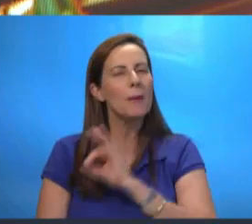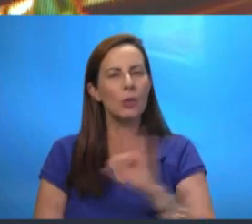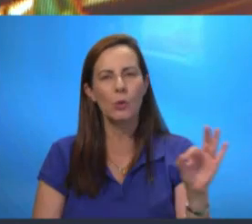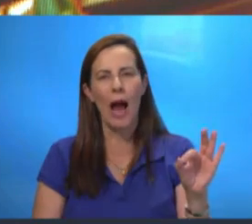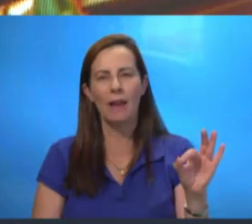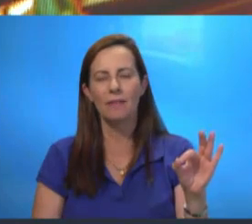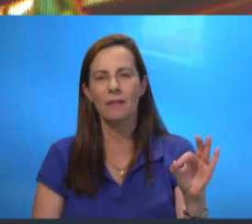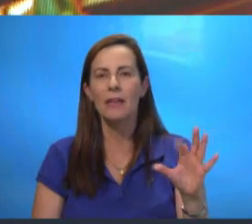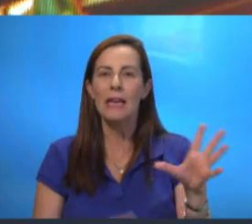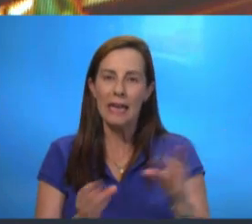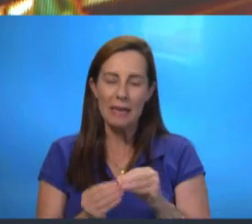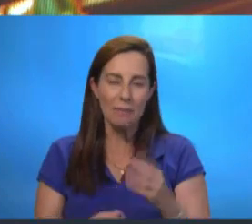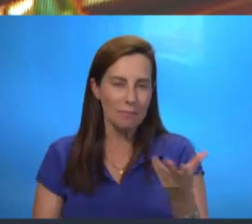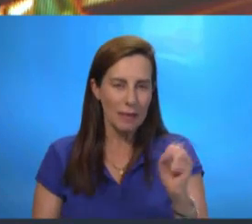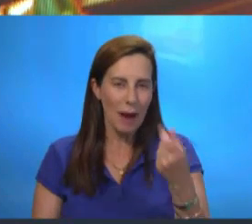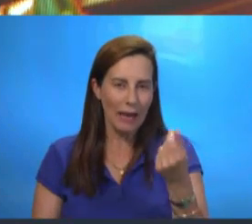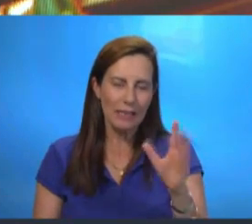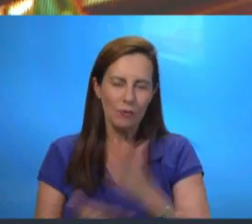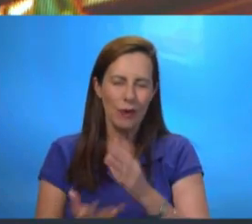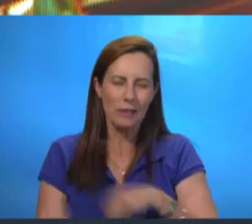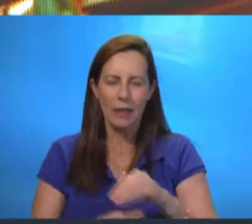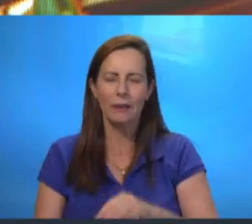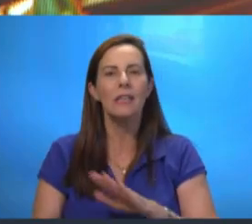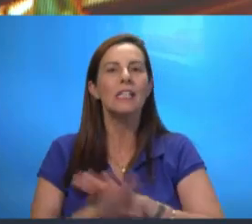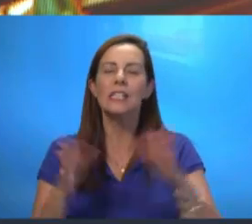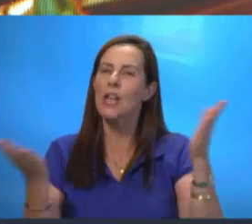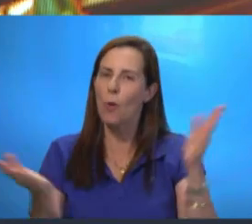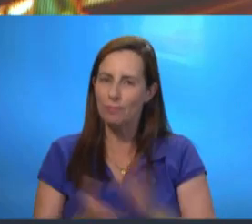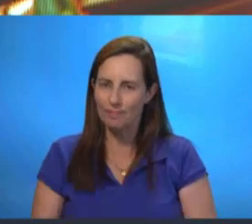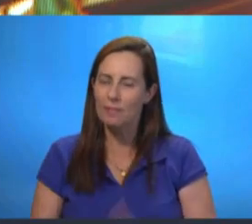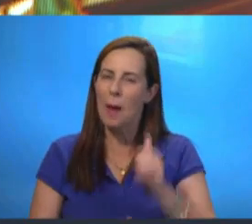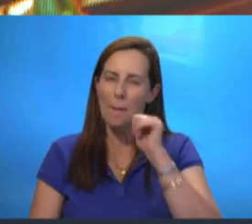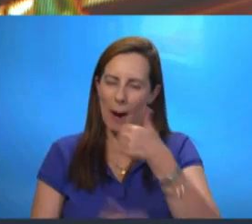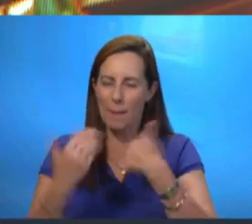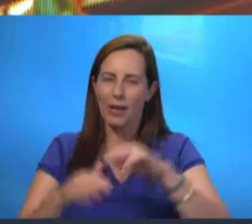אם הכסף הוא כבר יסתדר. זהו, עד כאן להערב, מחר